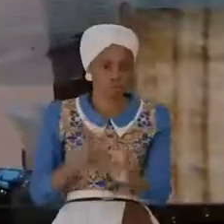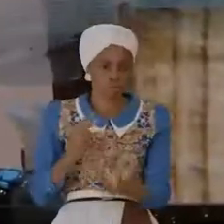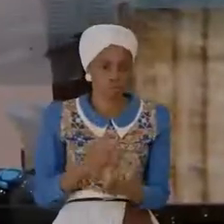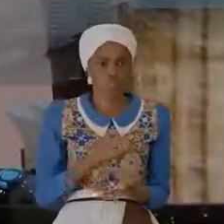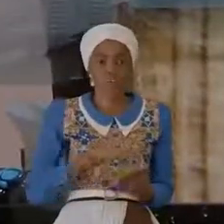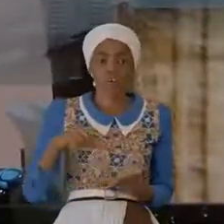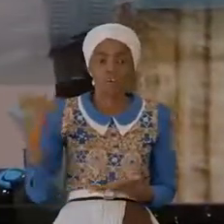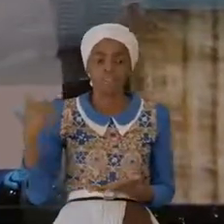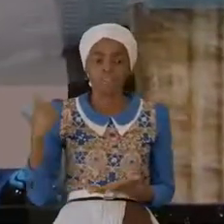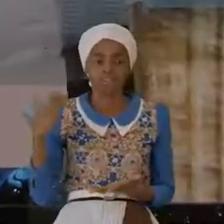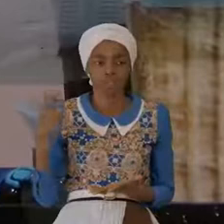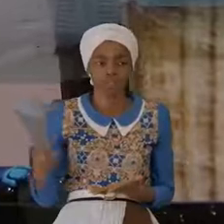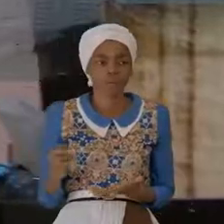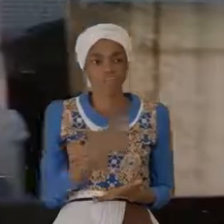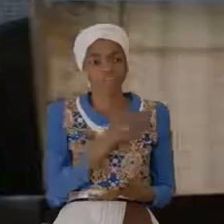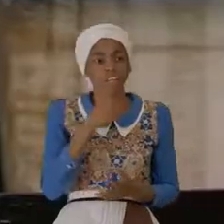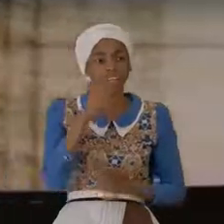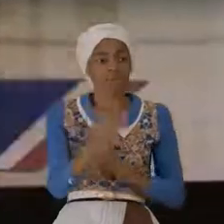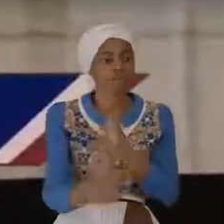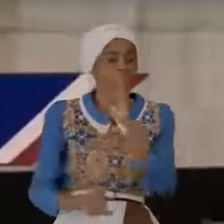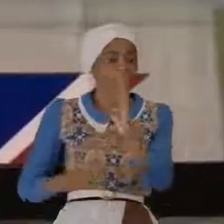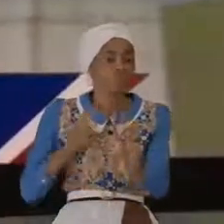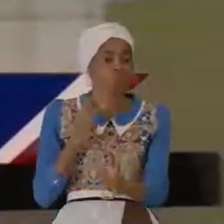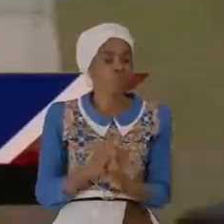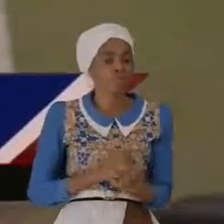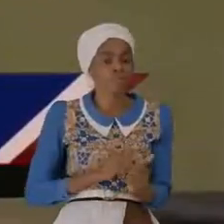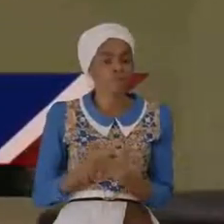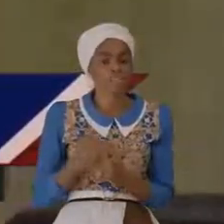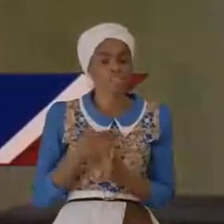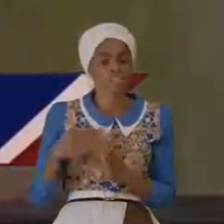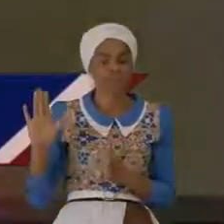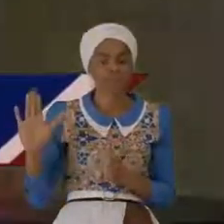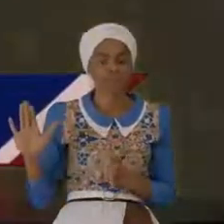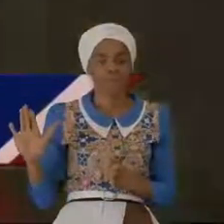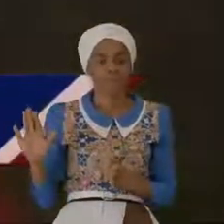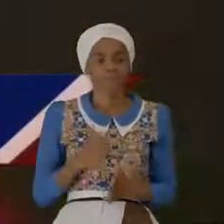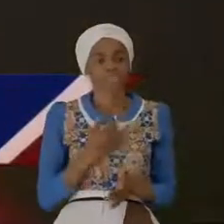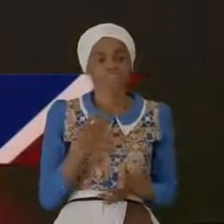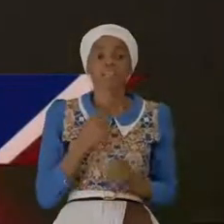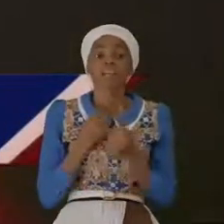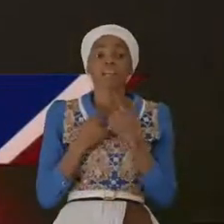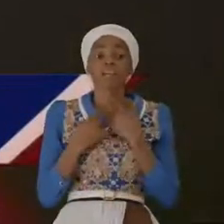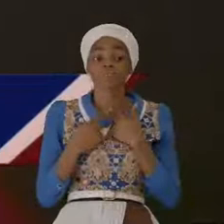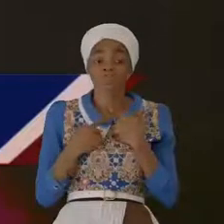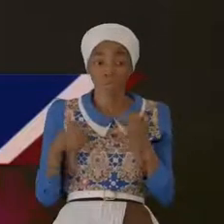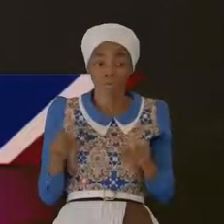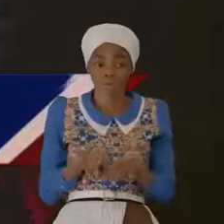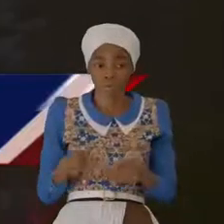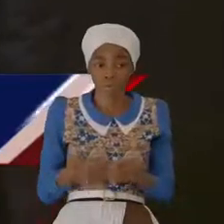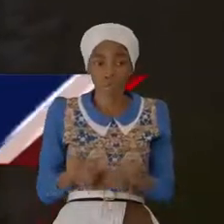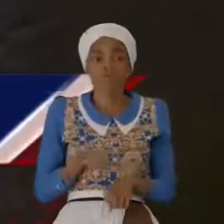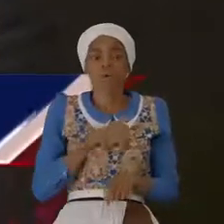Le verset 17. Et le monde passe, et sa convoitise